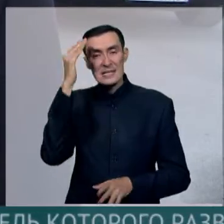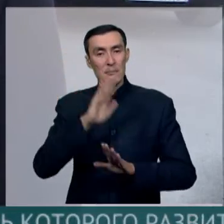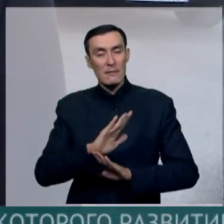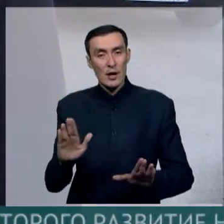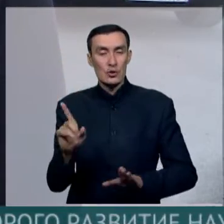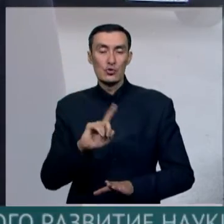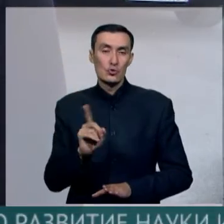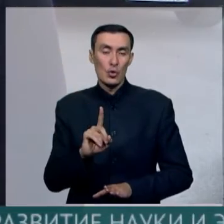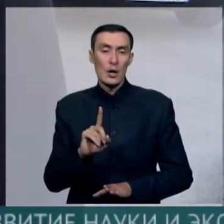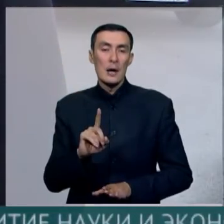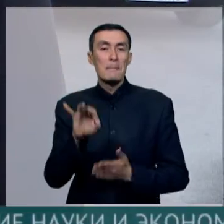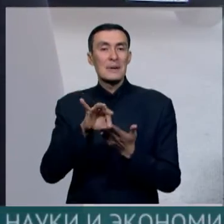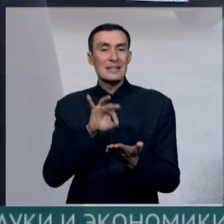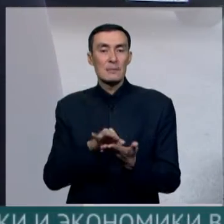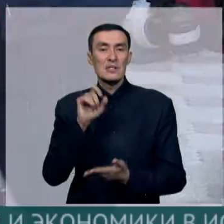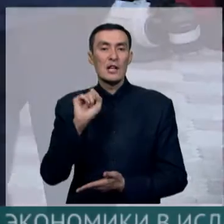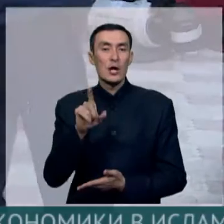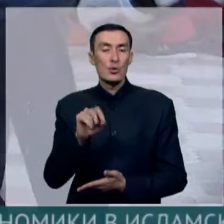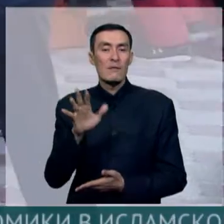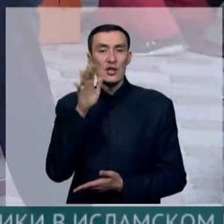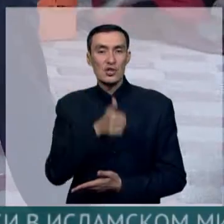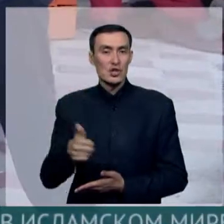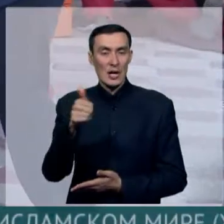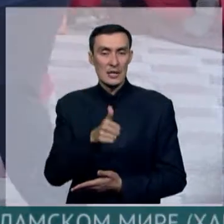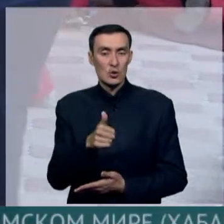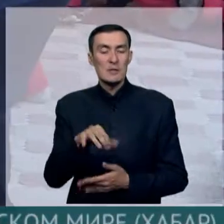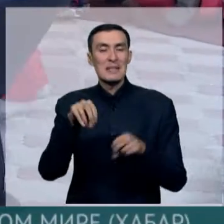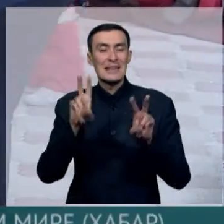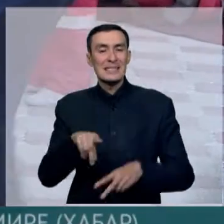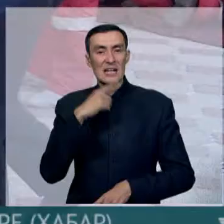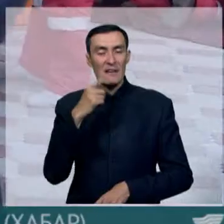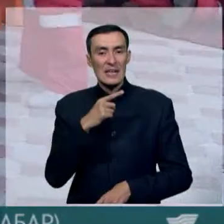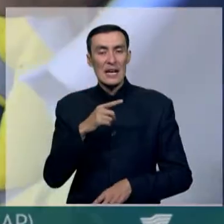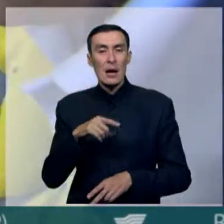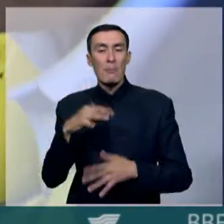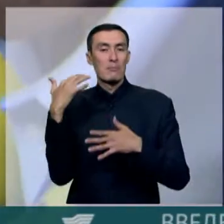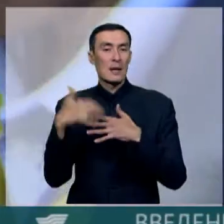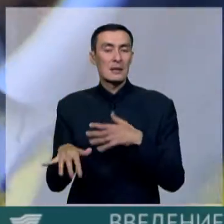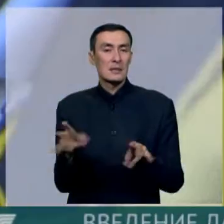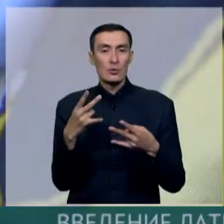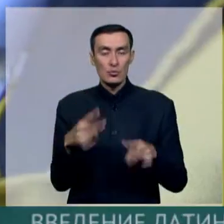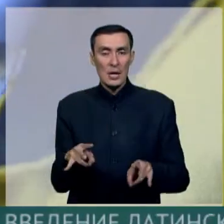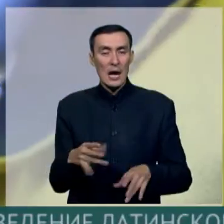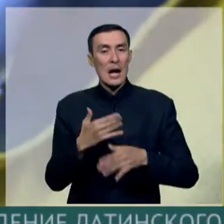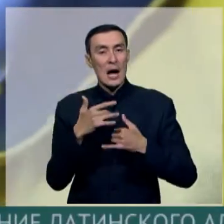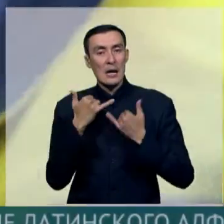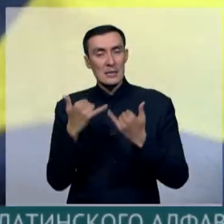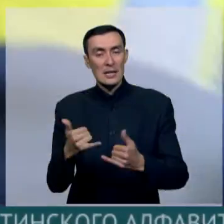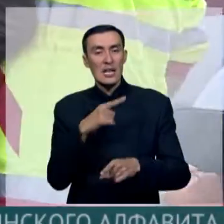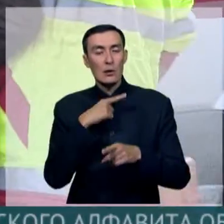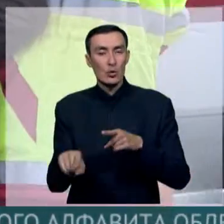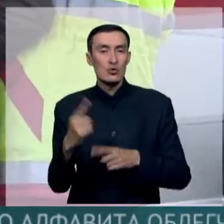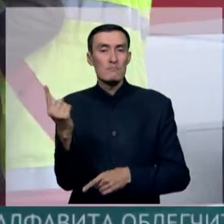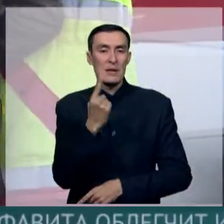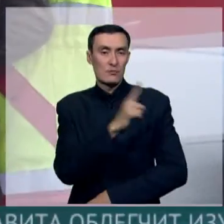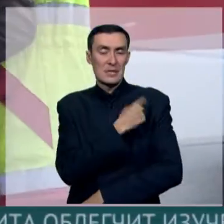таких случаях о принципе золотого часа. Поэтому специалисты призывают не проходить мимо и оказать неотложную